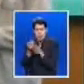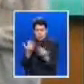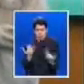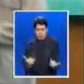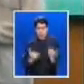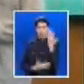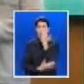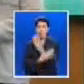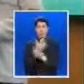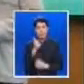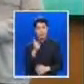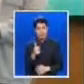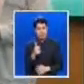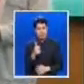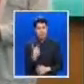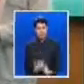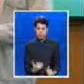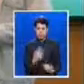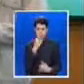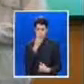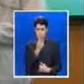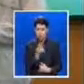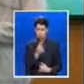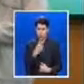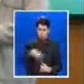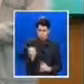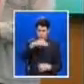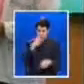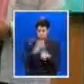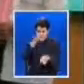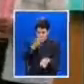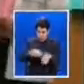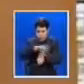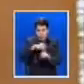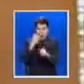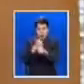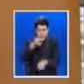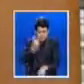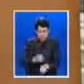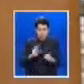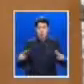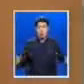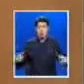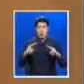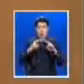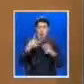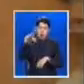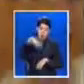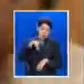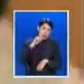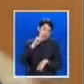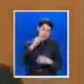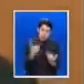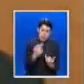ยคิดว่าเป็นโอกาสดีนะครับมาดูการปฏิบัติการจริงของทางกระทรวงของเดือน เดี๋ยวเราคงต้องไขน